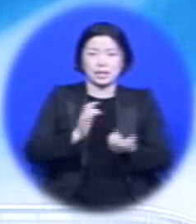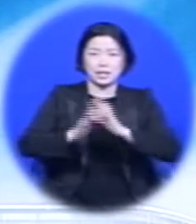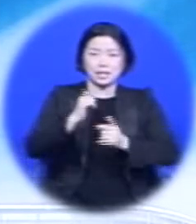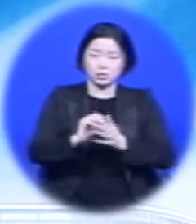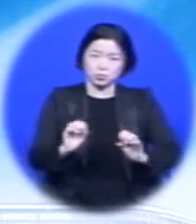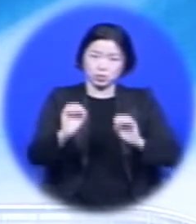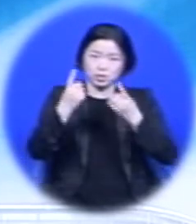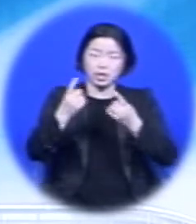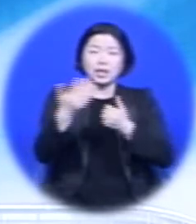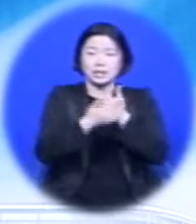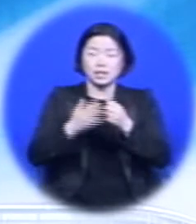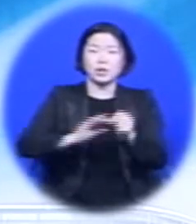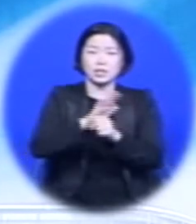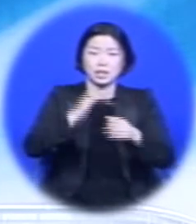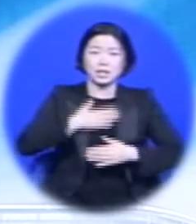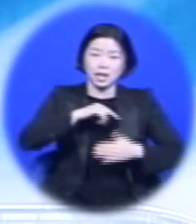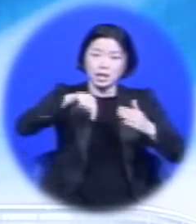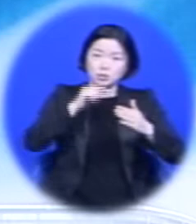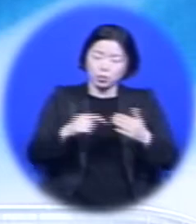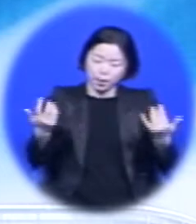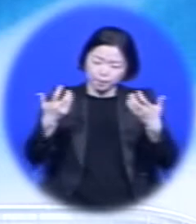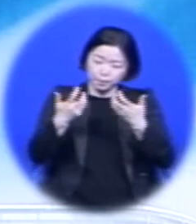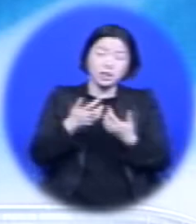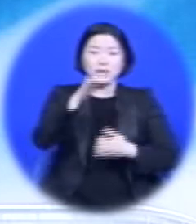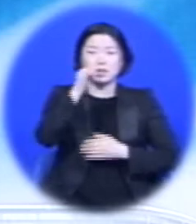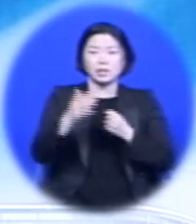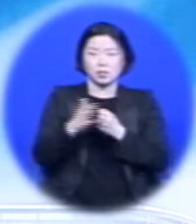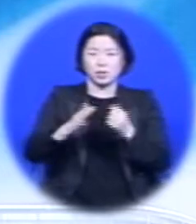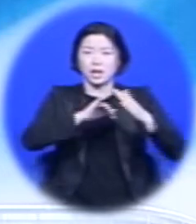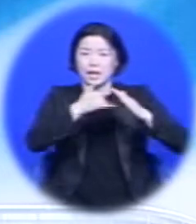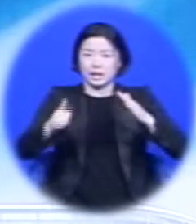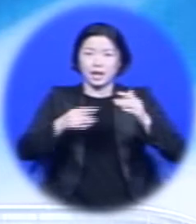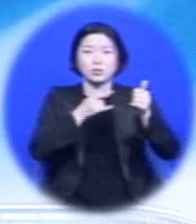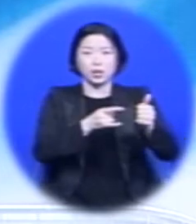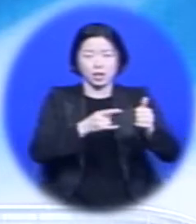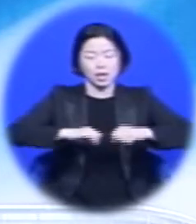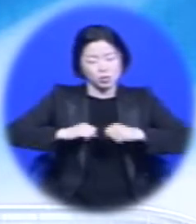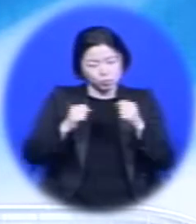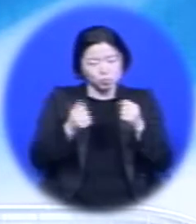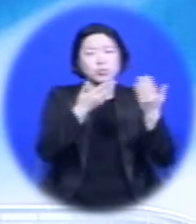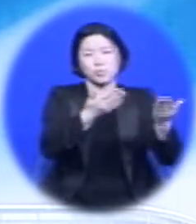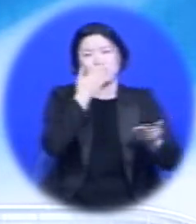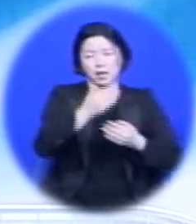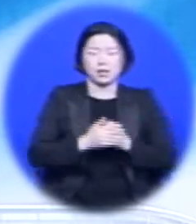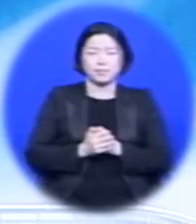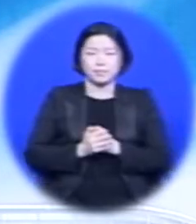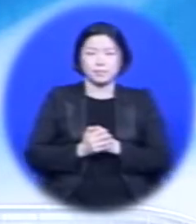인한 은혜와 사랑이 내 속에 넘치니까 그래서 가족들에게 순종할 수 있게 되는 겁니다.